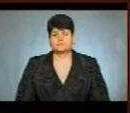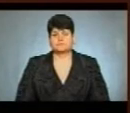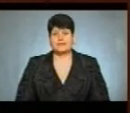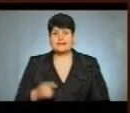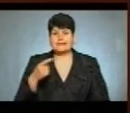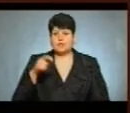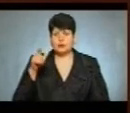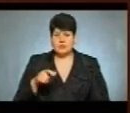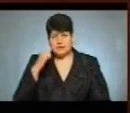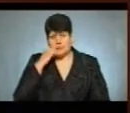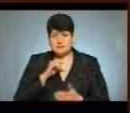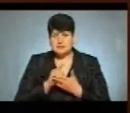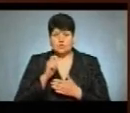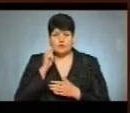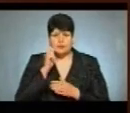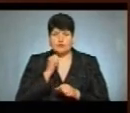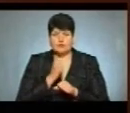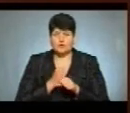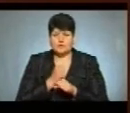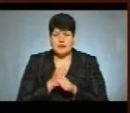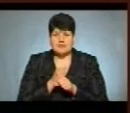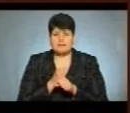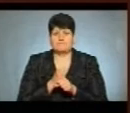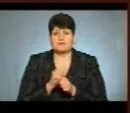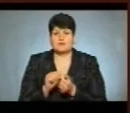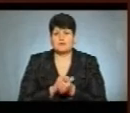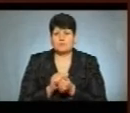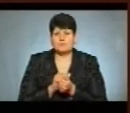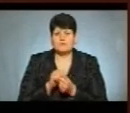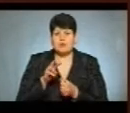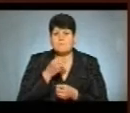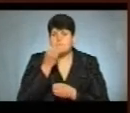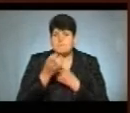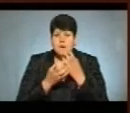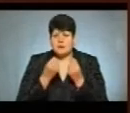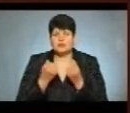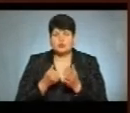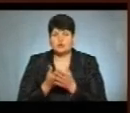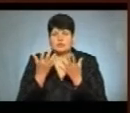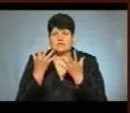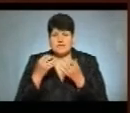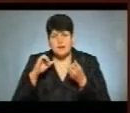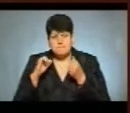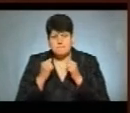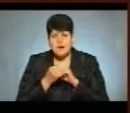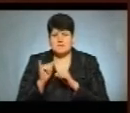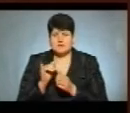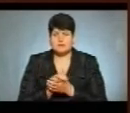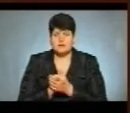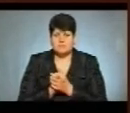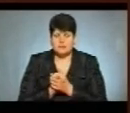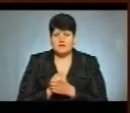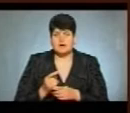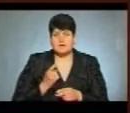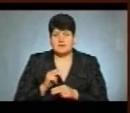Тернополянки пенсійного віку виготовляли паперові маки до Дня пам'яті та примирення. Майстер-клас відбувся у відділенні